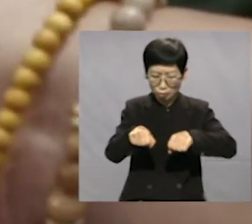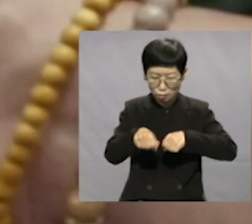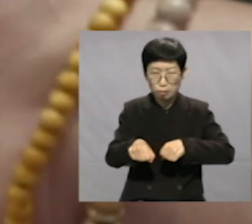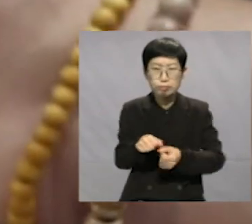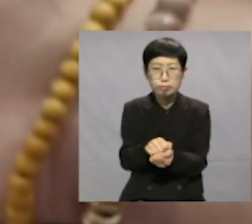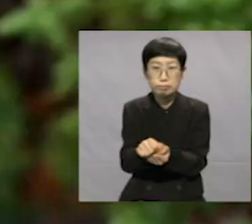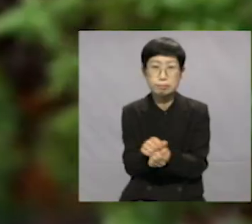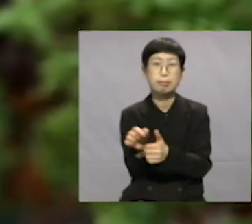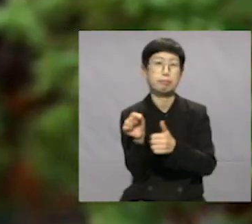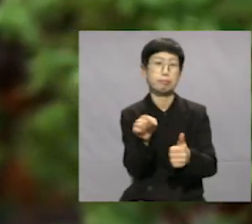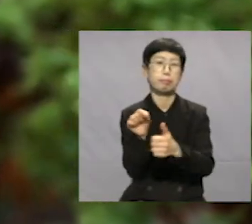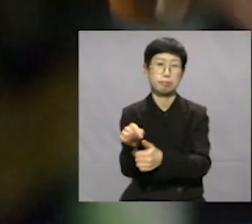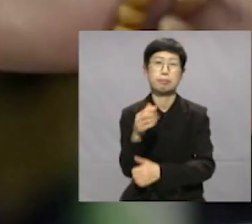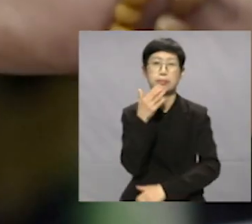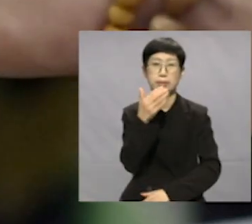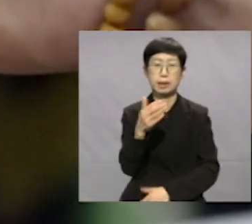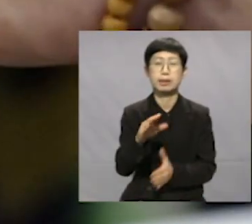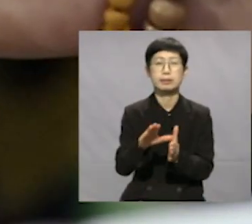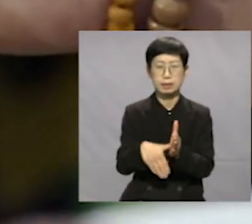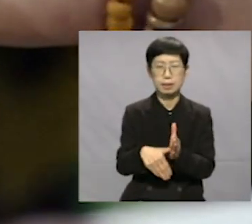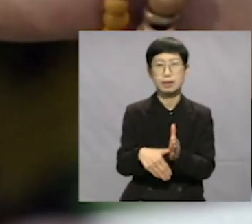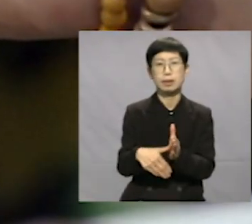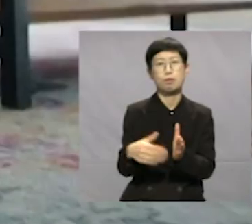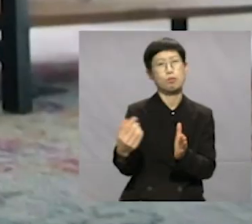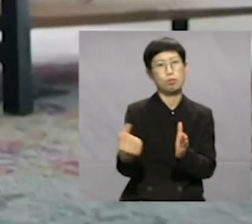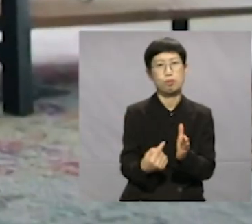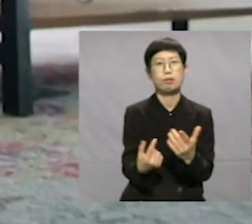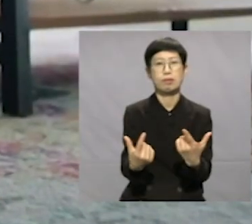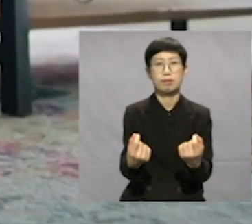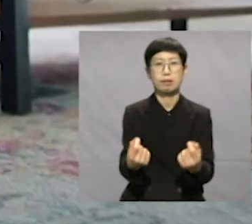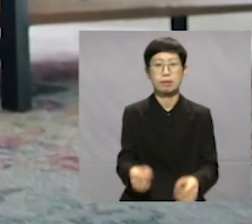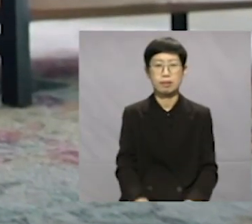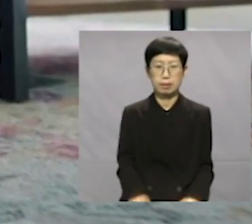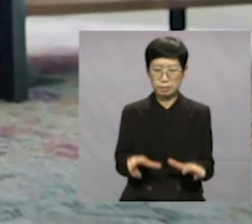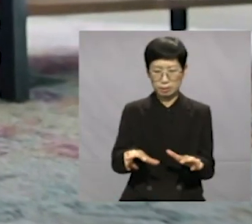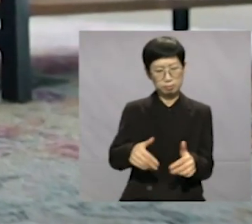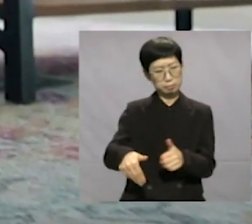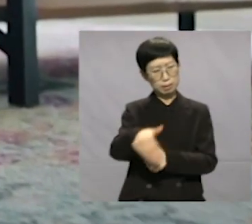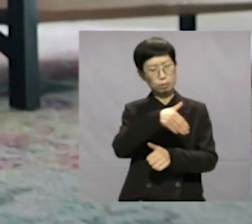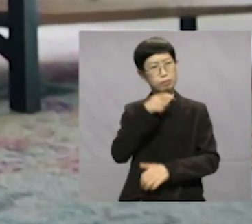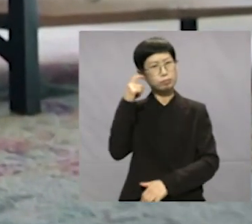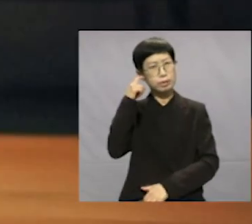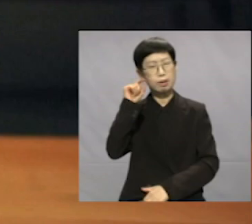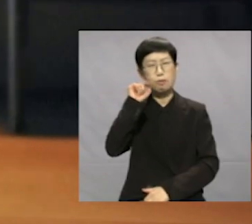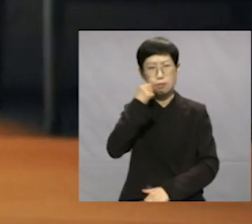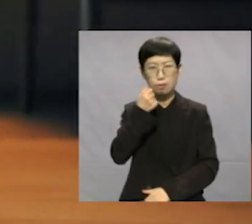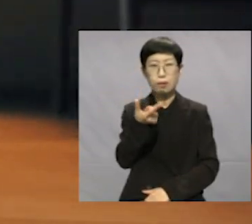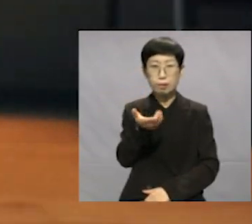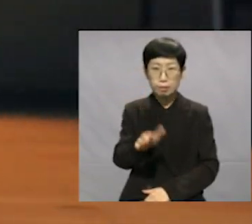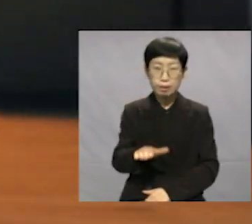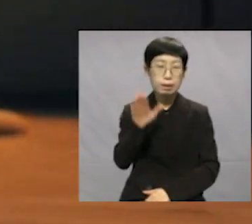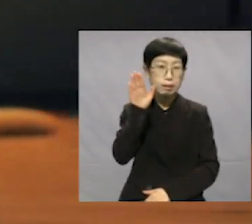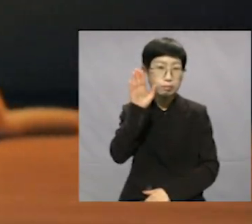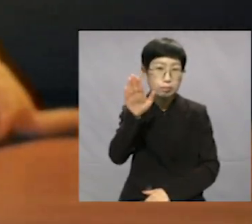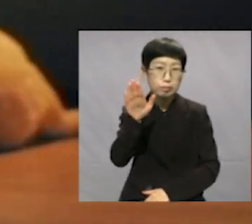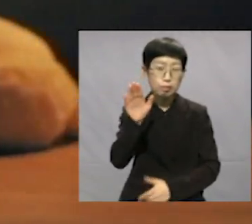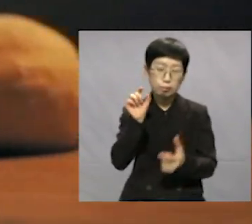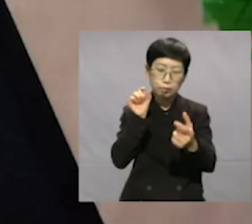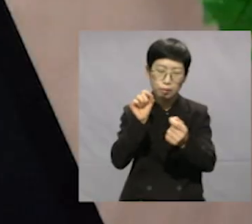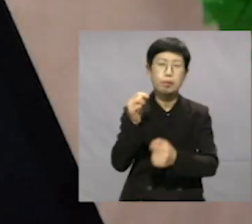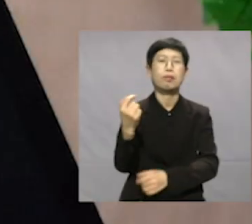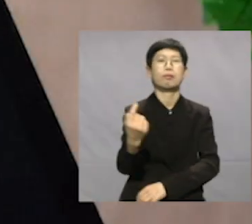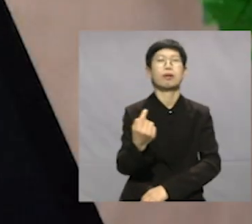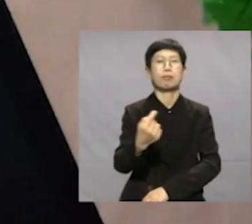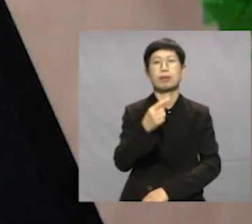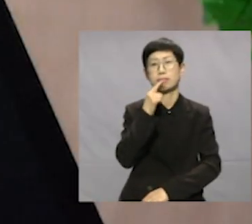시키고 뭐 등등을 할 수 있는 시대가 머지않았다. 지금으로선 상상이 안 가는 얘기지만 네. 곧 그런 시대가 온다고 대부분의